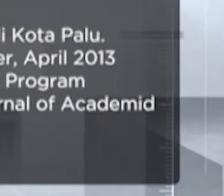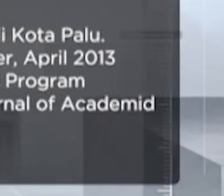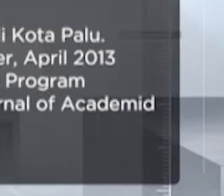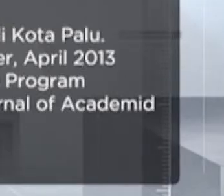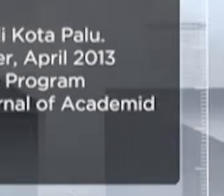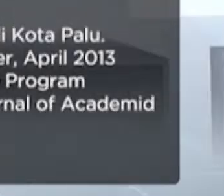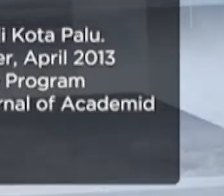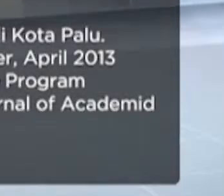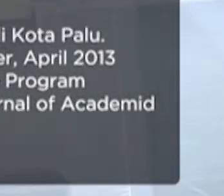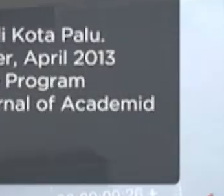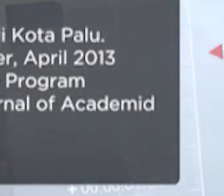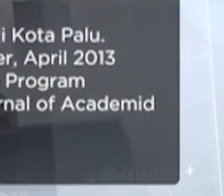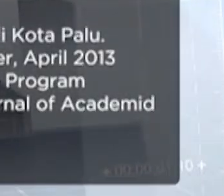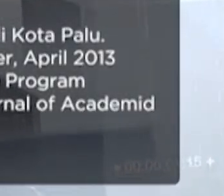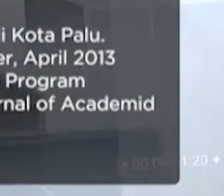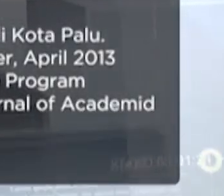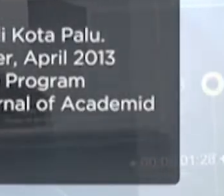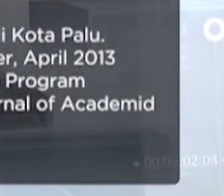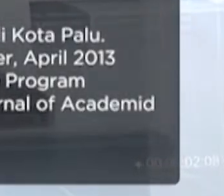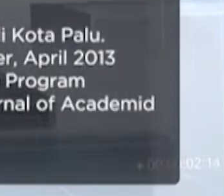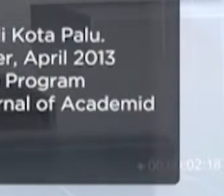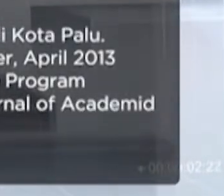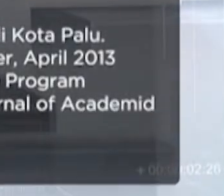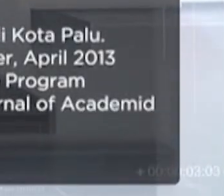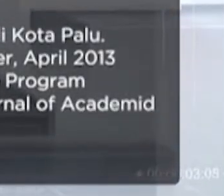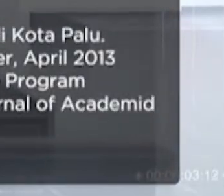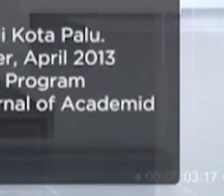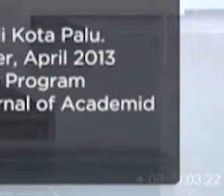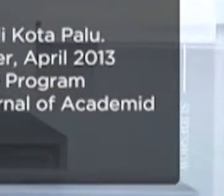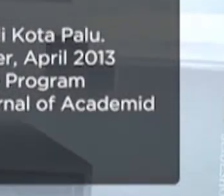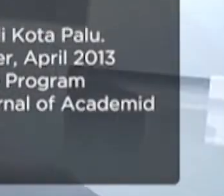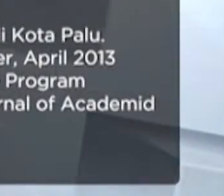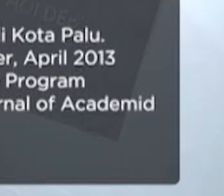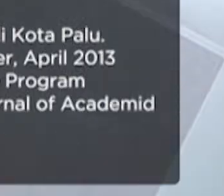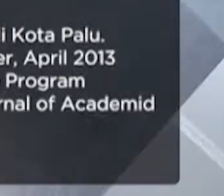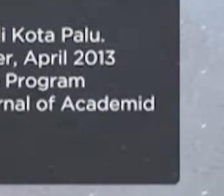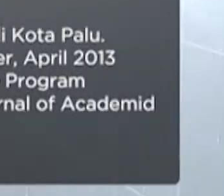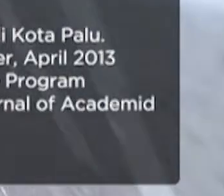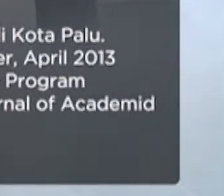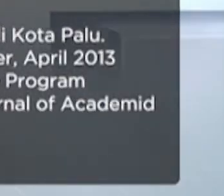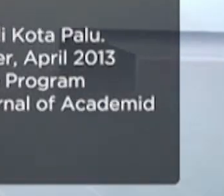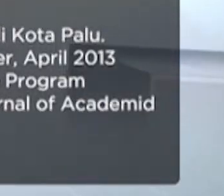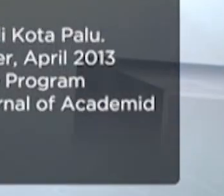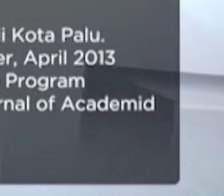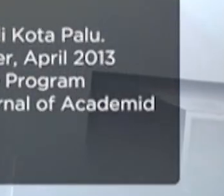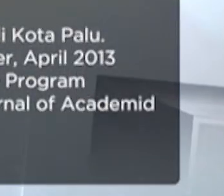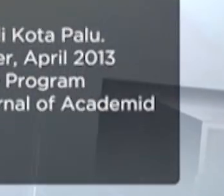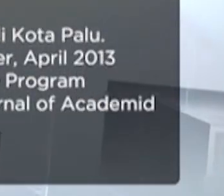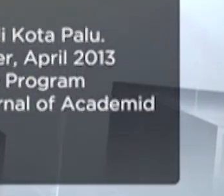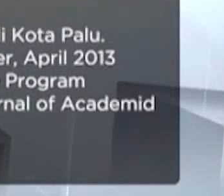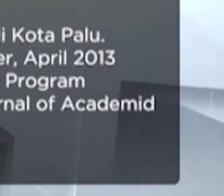hingga 2021. Koordinator PII IPTEK pada LPPM Universitas Tadulako tahun